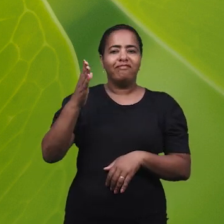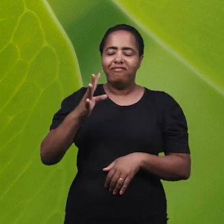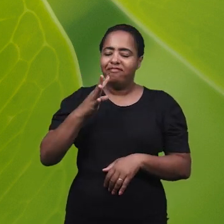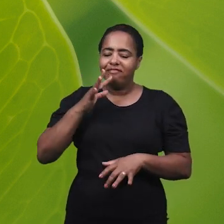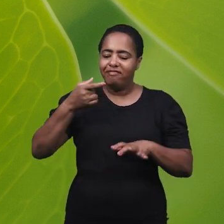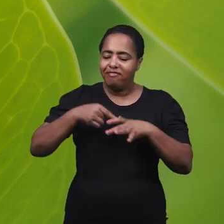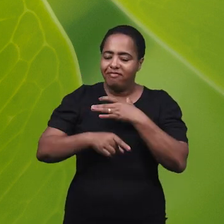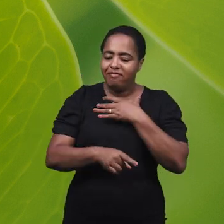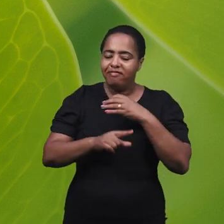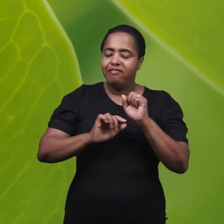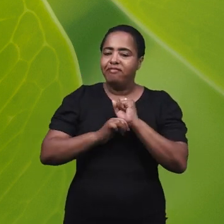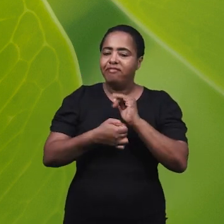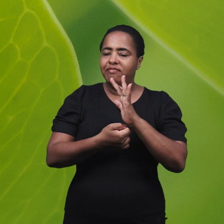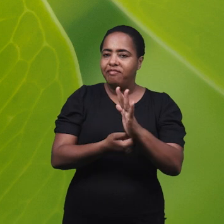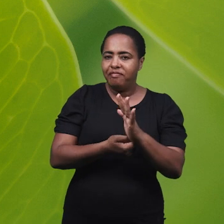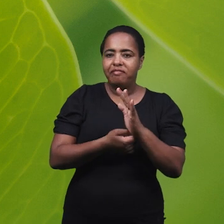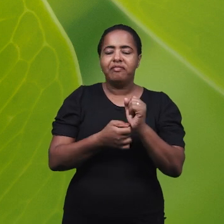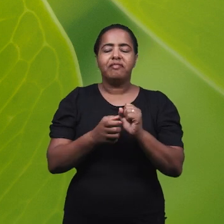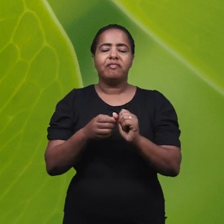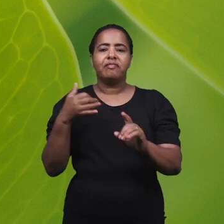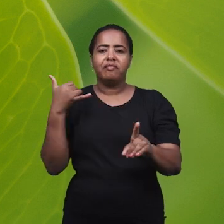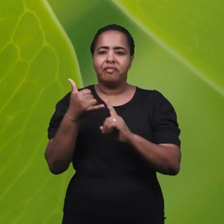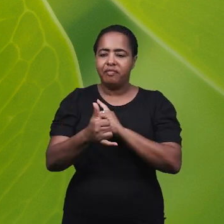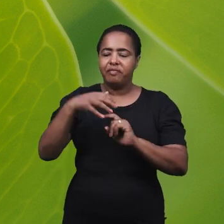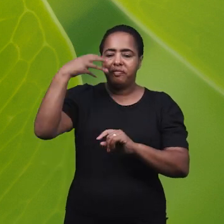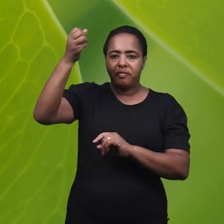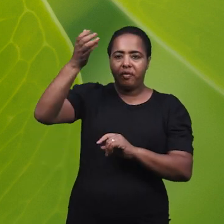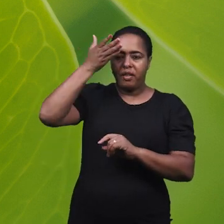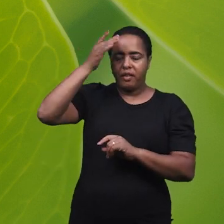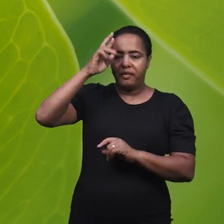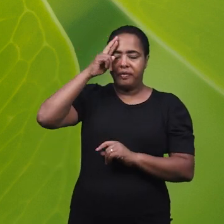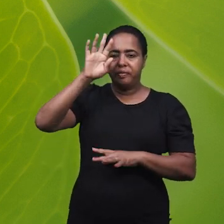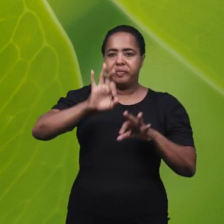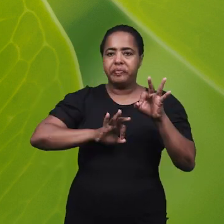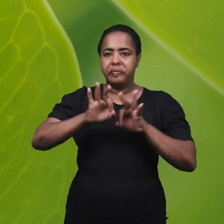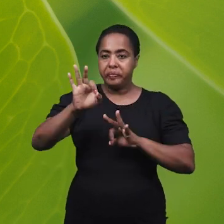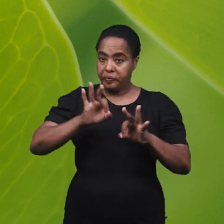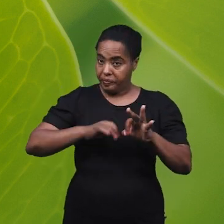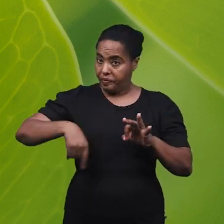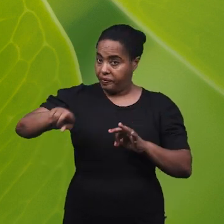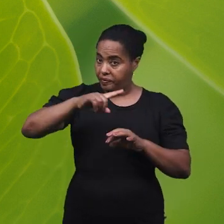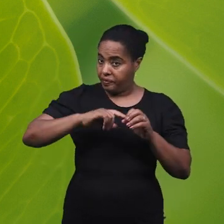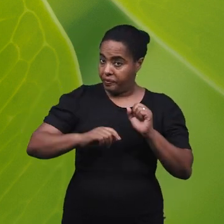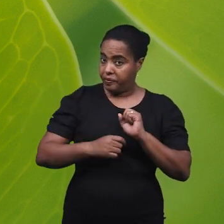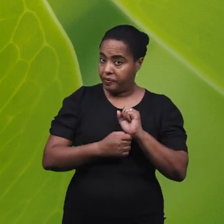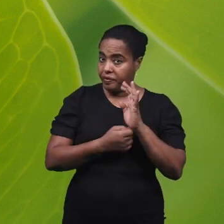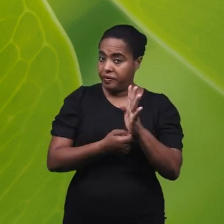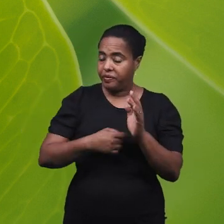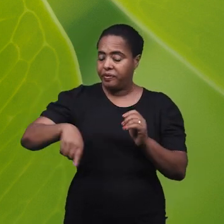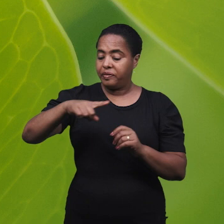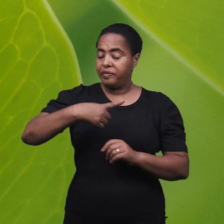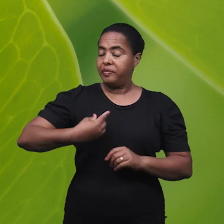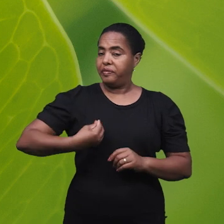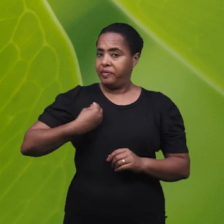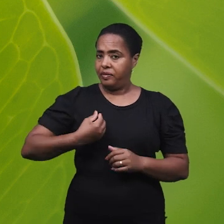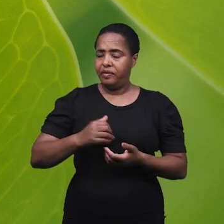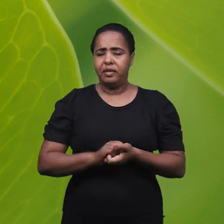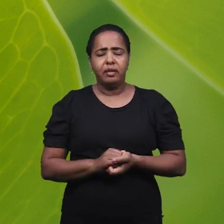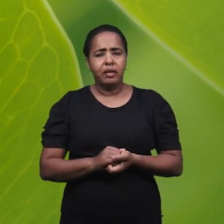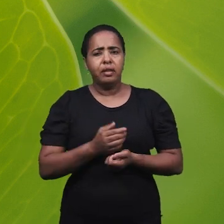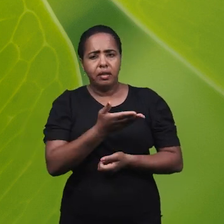plus édifiés avec la connaissance plus profonde des mystères du Seigneur, dans le sens prophétique, avec les révélations que le Seigneur a